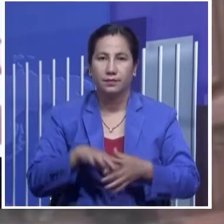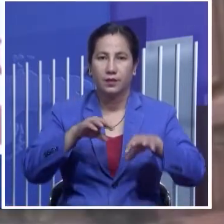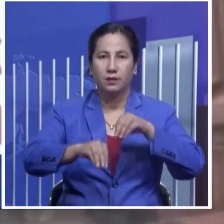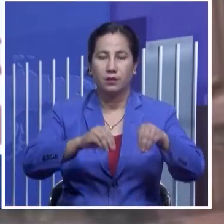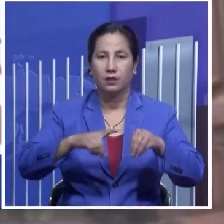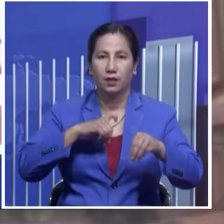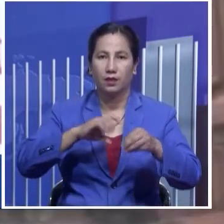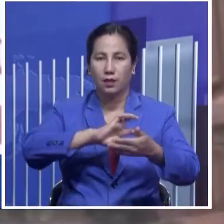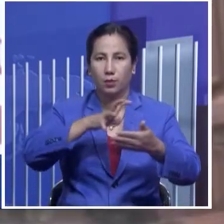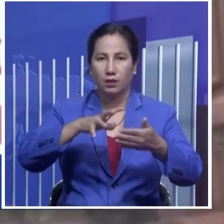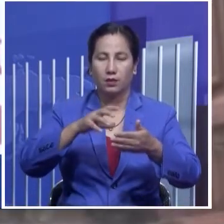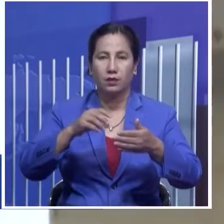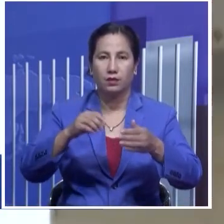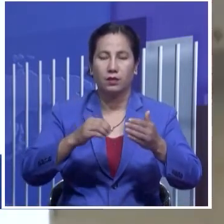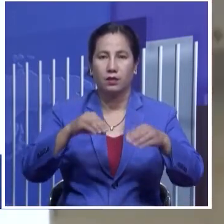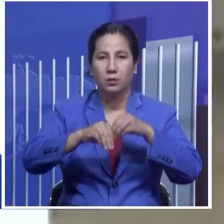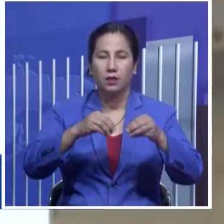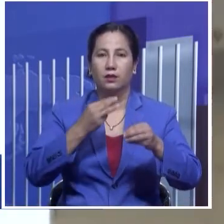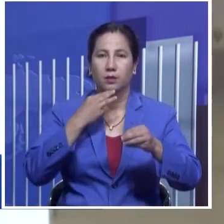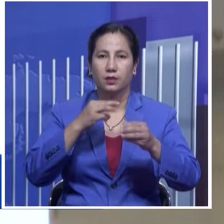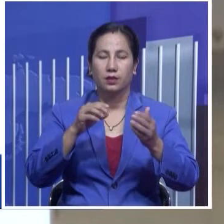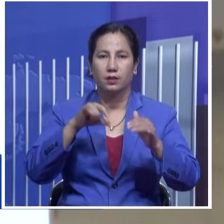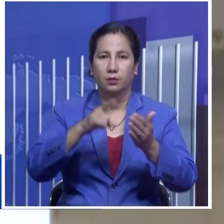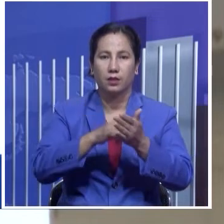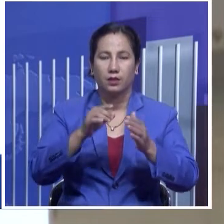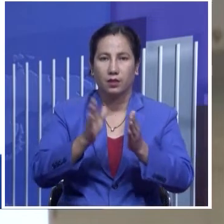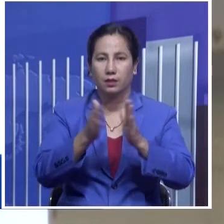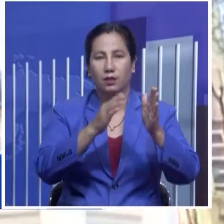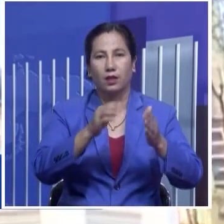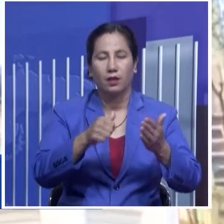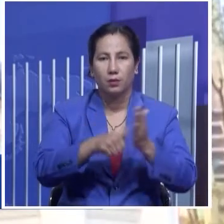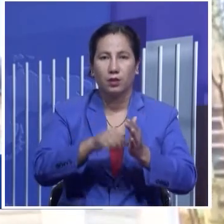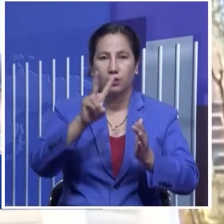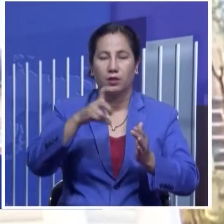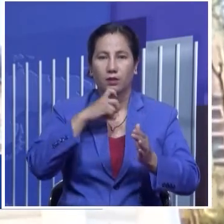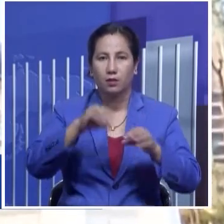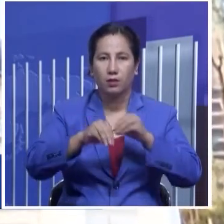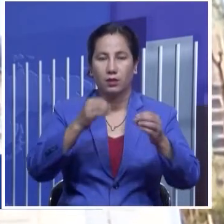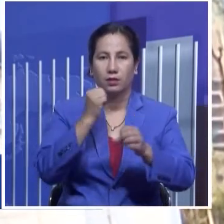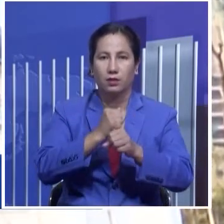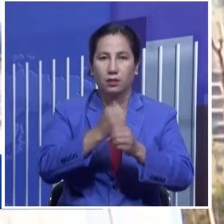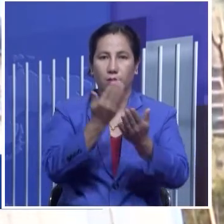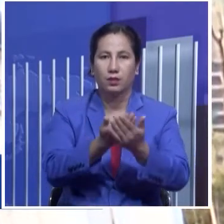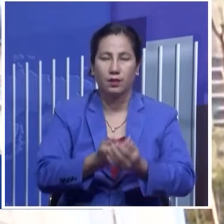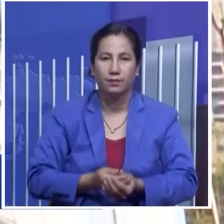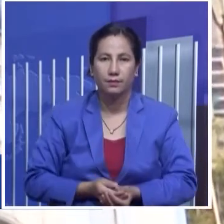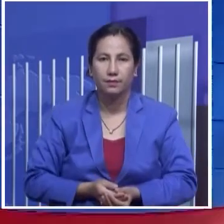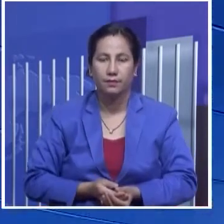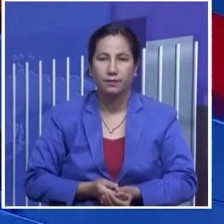निर्वाचन आयोगद्वारा प्रदेश र सङ्घको निर्वाचनको मिति सिफारिस। एकै चरणमा आगामी मङ्सिर 2 गतेका लागि निर्वाचन गर्न प्रस्ताव।